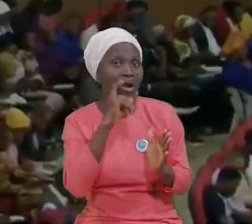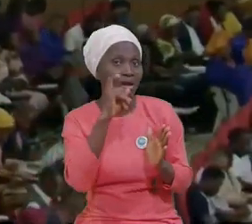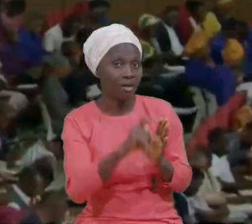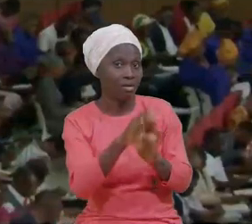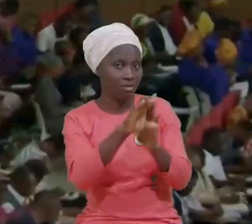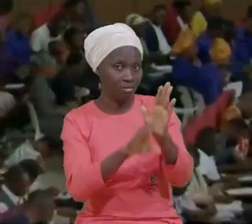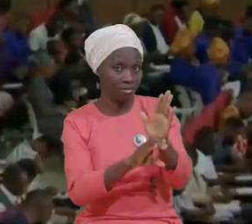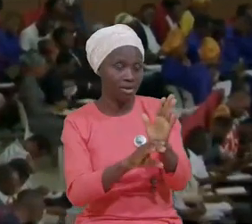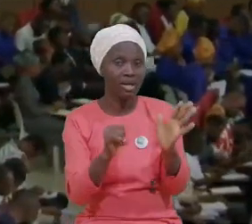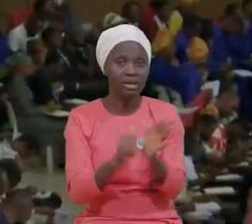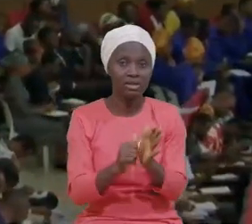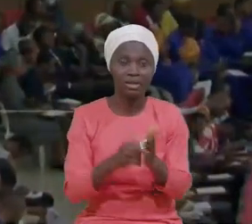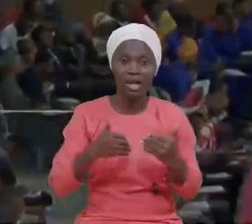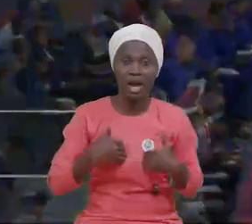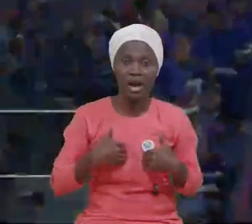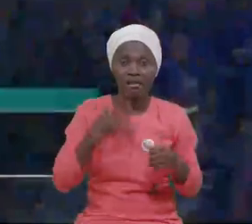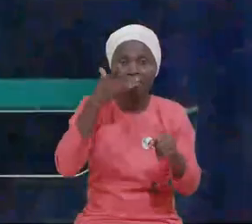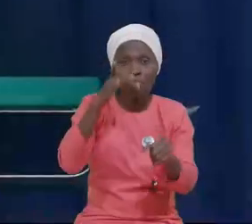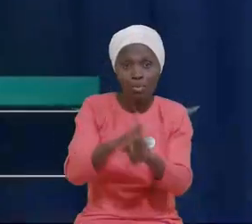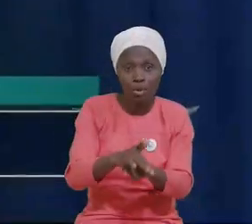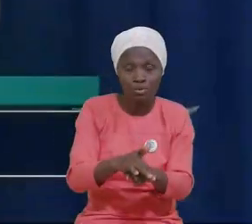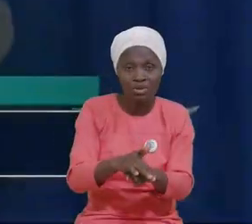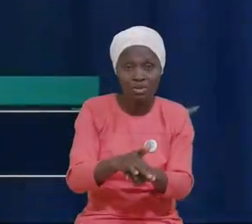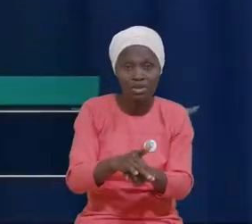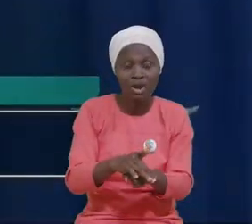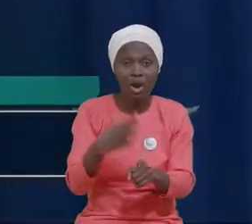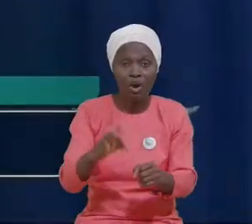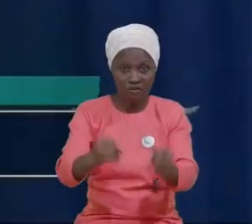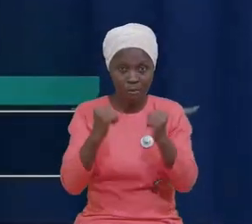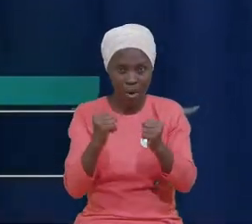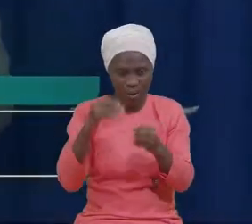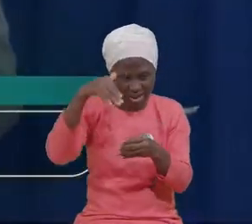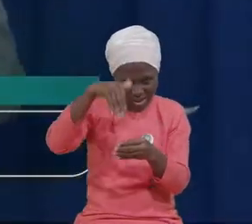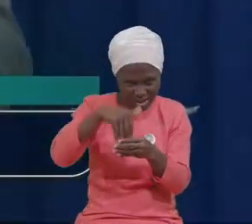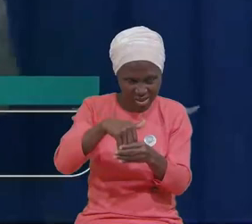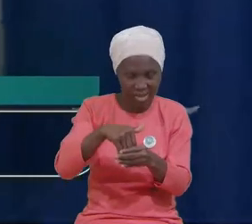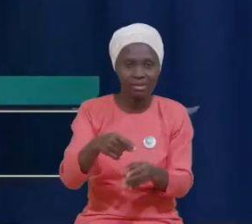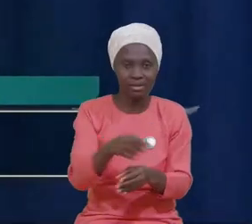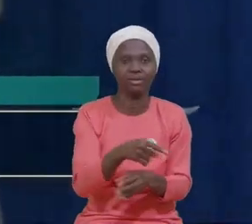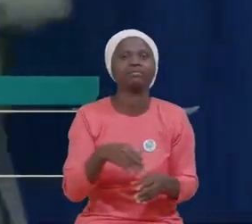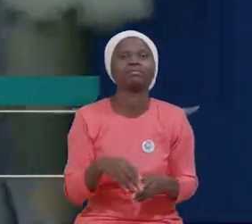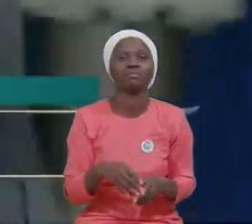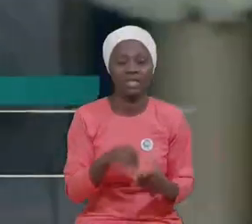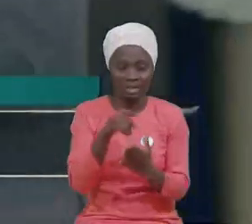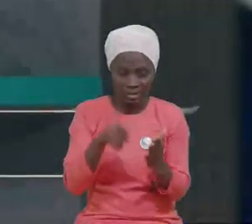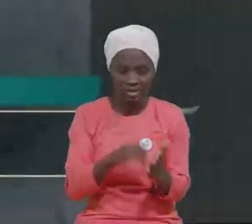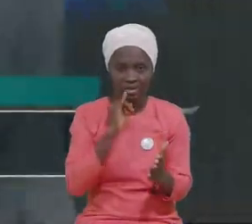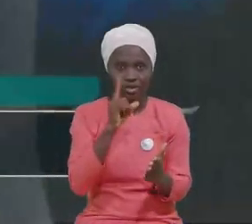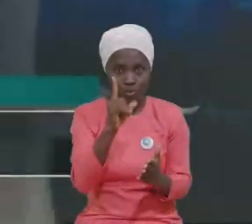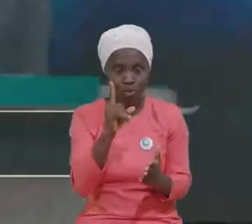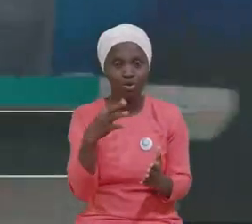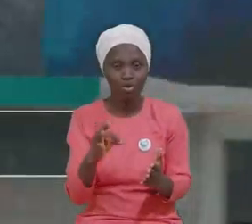commandements qui ont des promesses de puissance accompagnées. Et ça fait